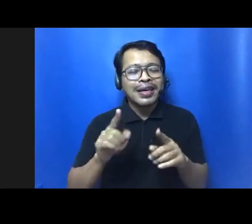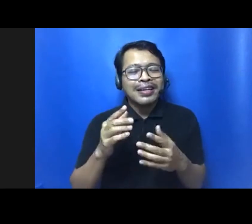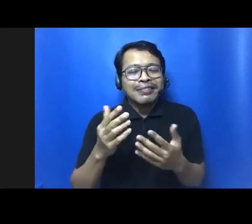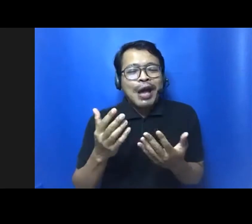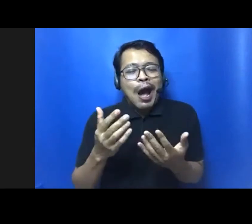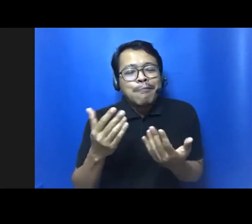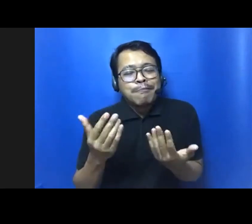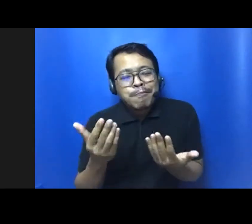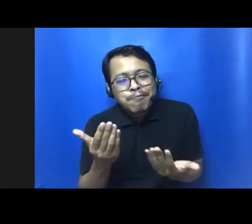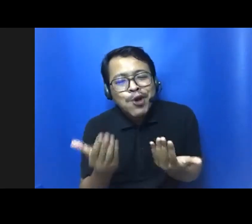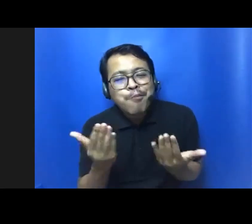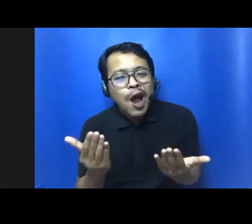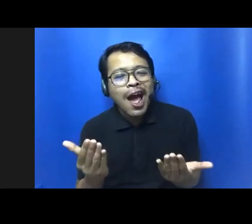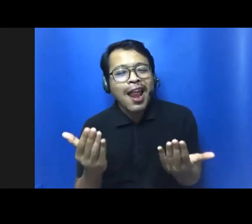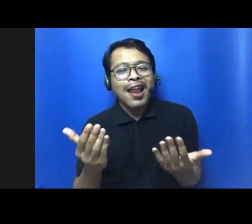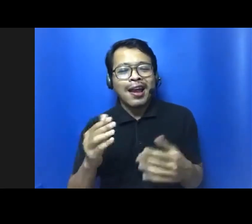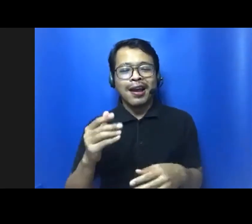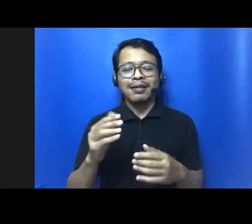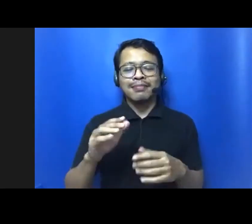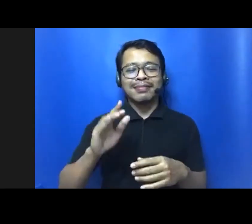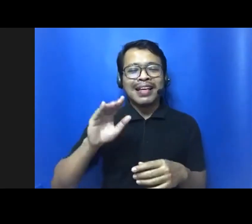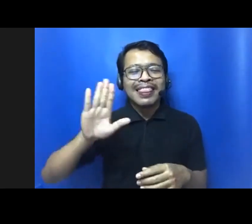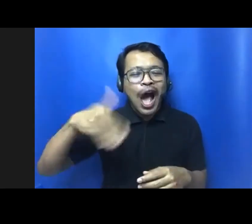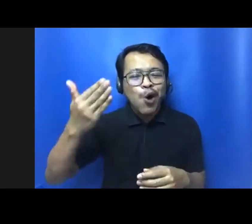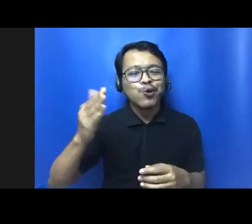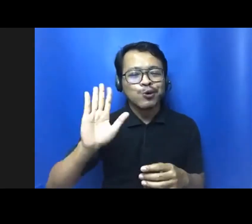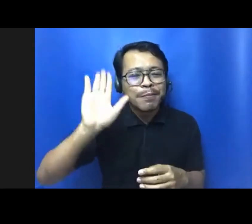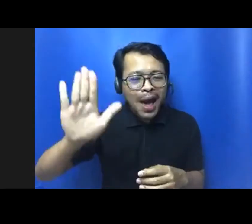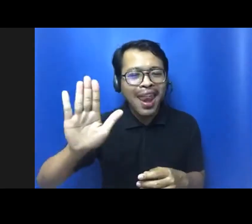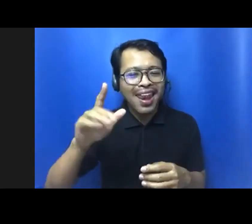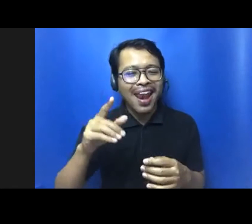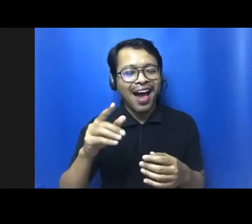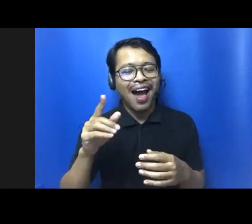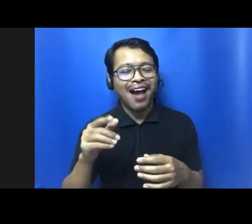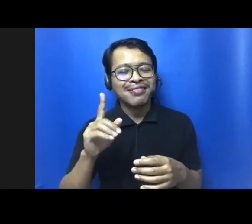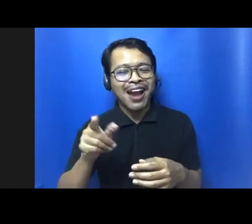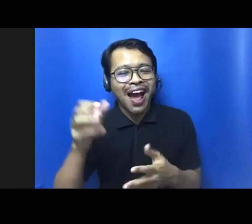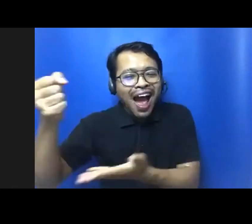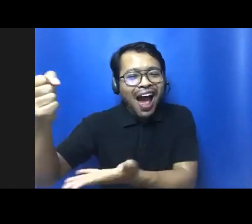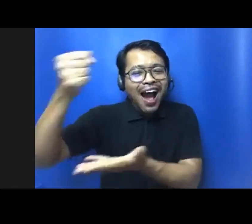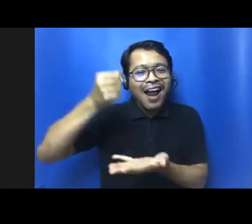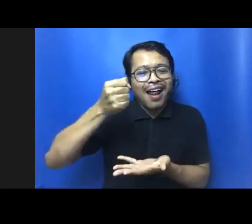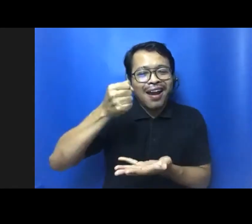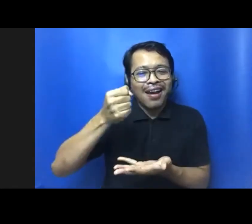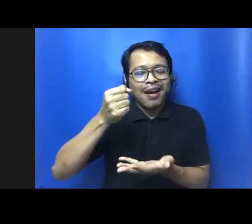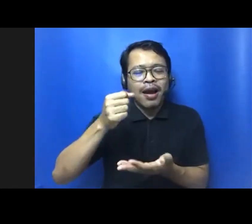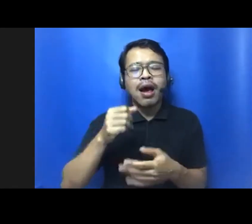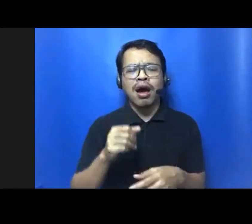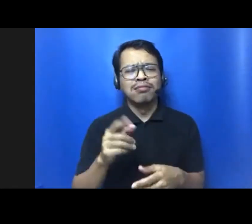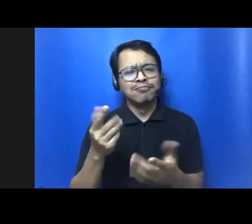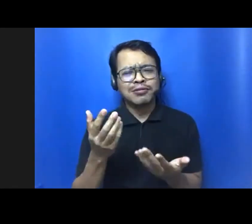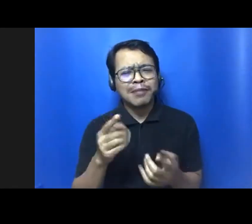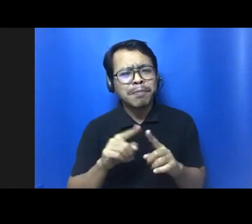ini mudah-mudahan kita masih mendapat perhatian karena semua anggaran yang ada di Kota Bandung ini terpusat